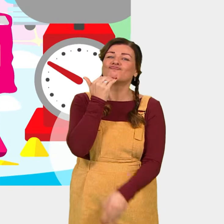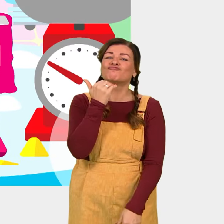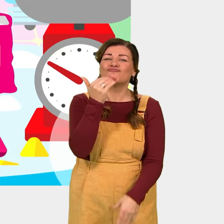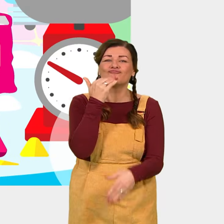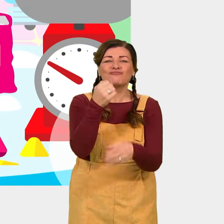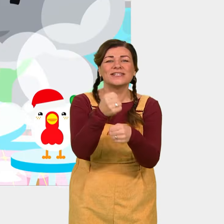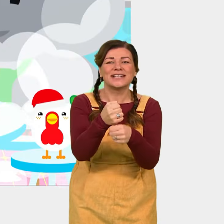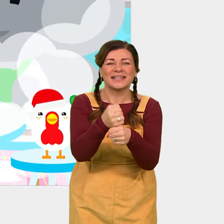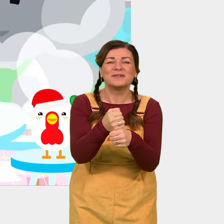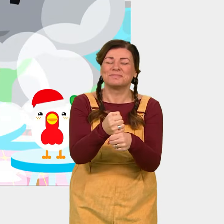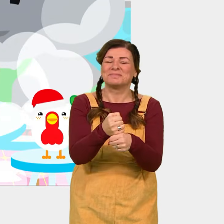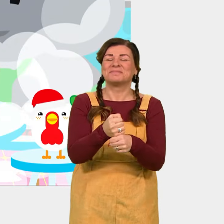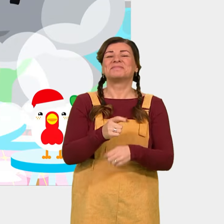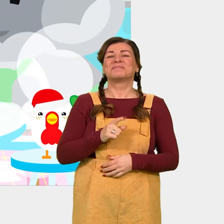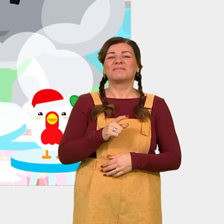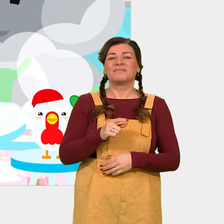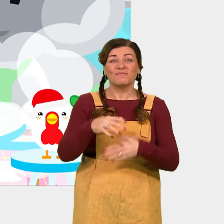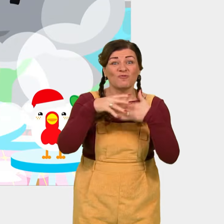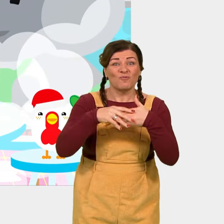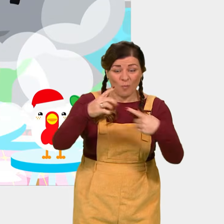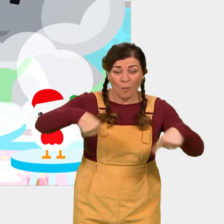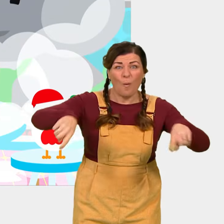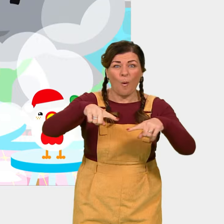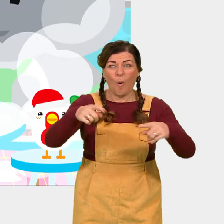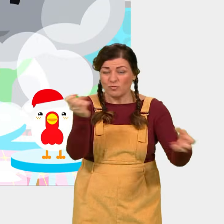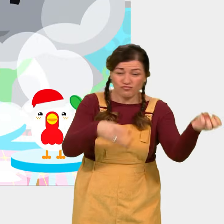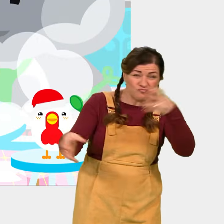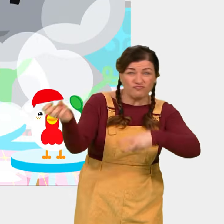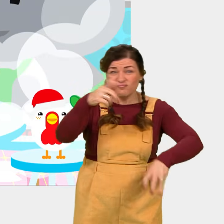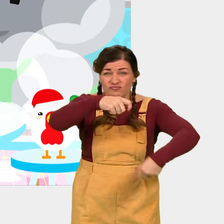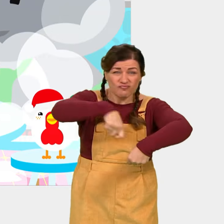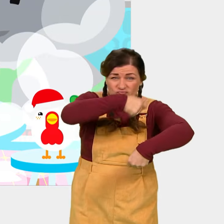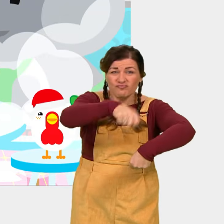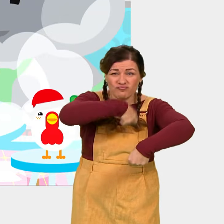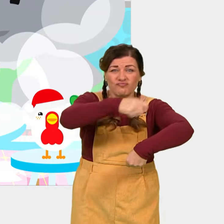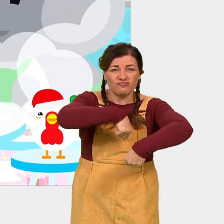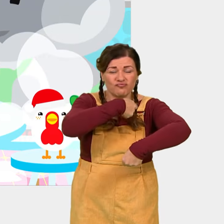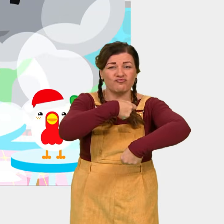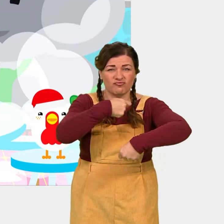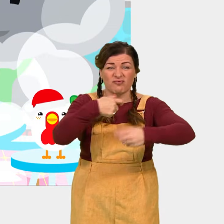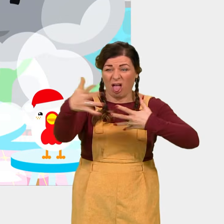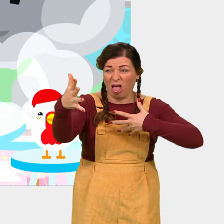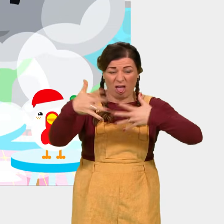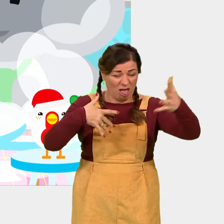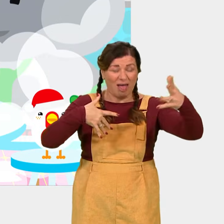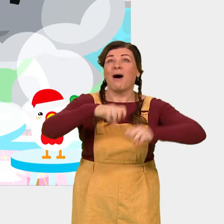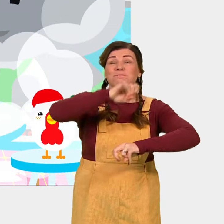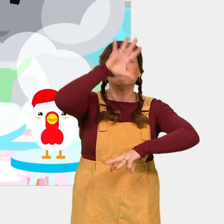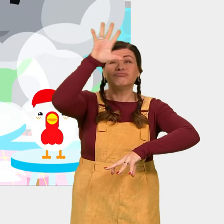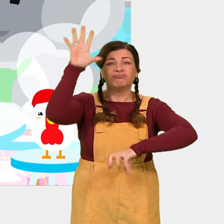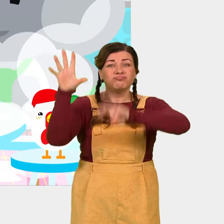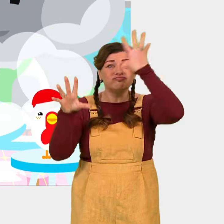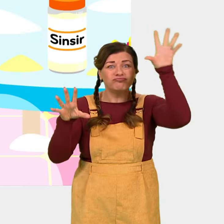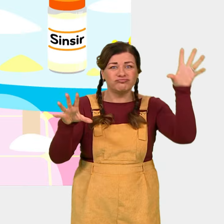sinsir. Roedd y ffrindiau'n brysur yn pwyso a mesur a chymysgu, nes bod cymylau o flawd